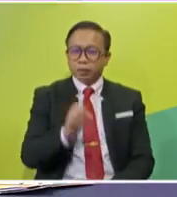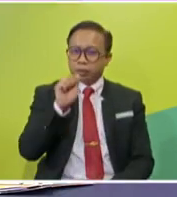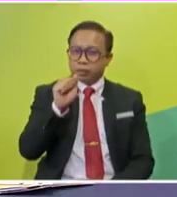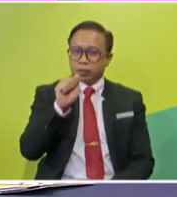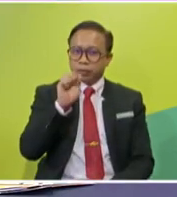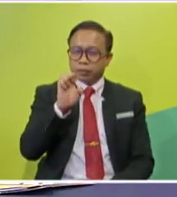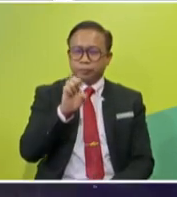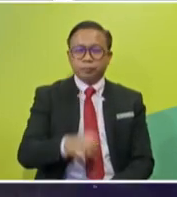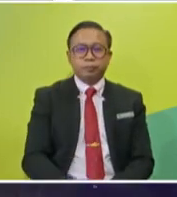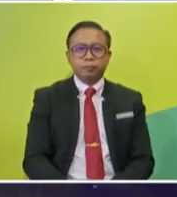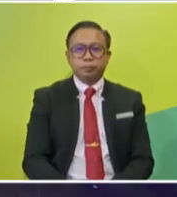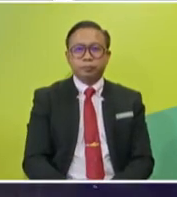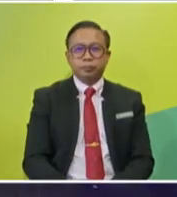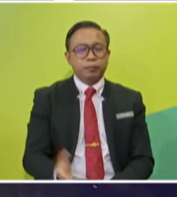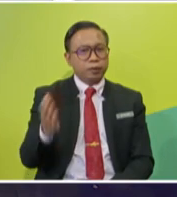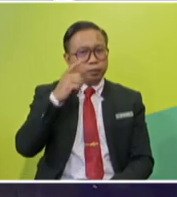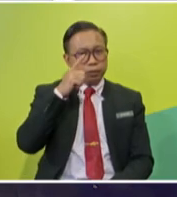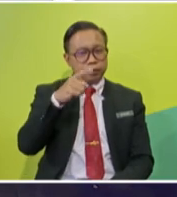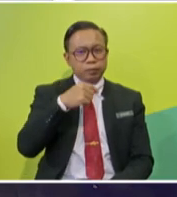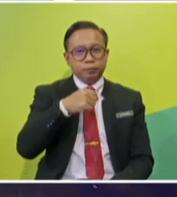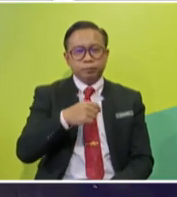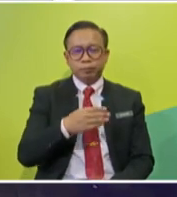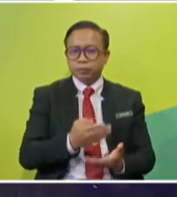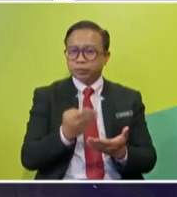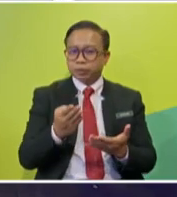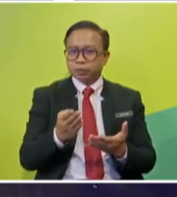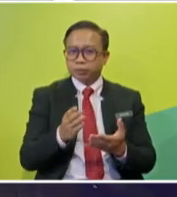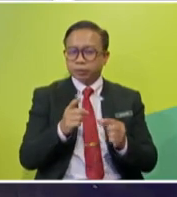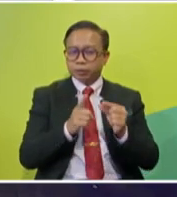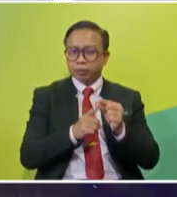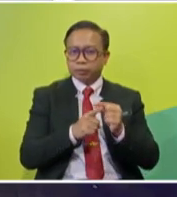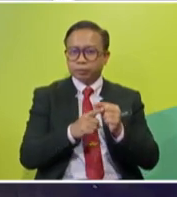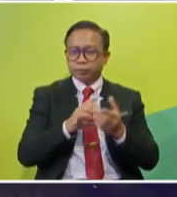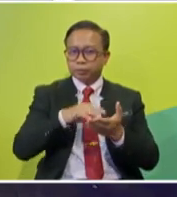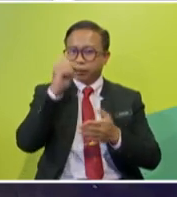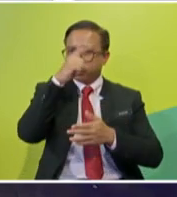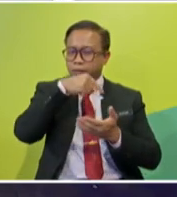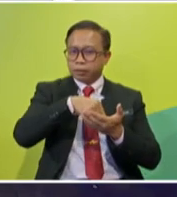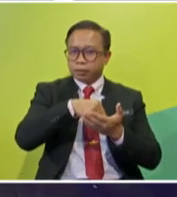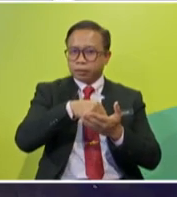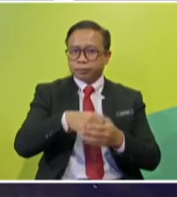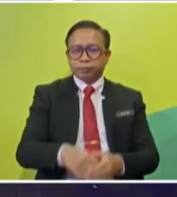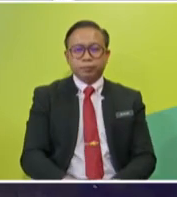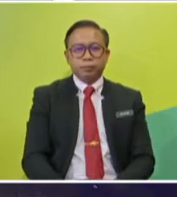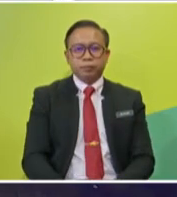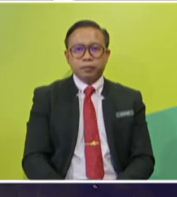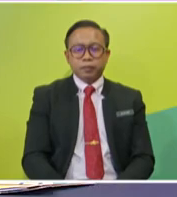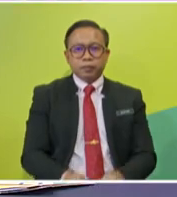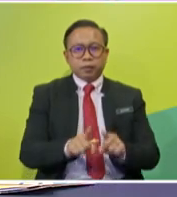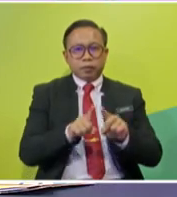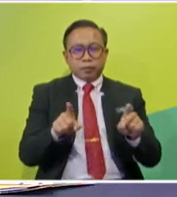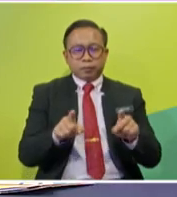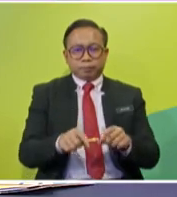betul oke dan kita lihat apakah bentuk-bentuk katanya akan kita pelajari pada hari ini tapi kan